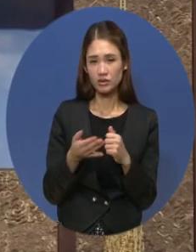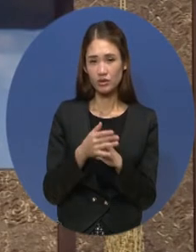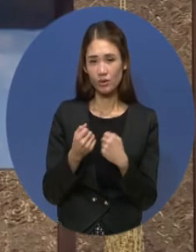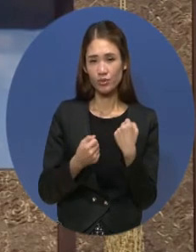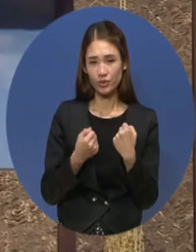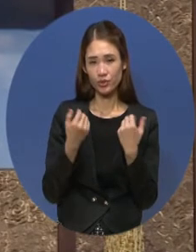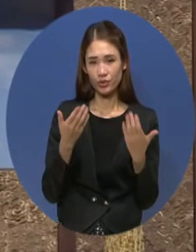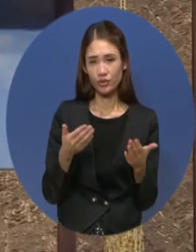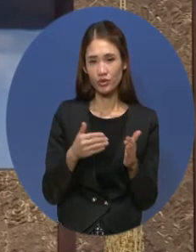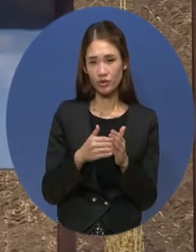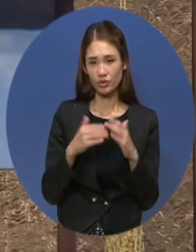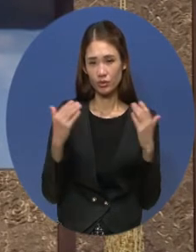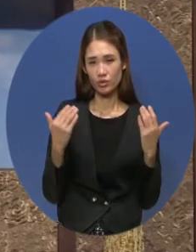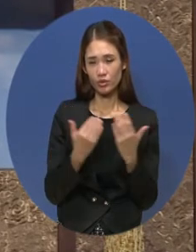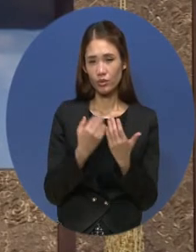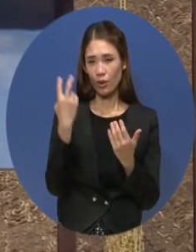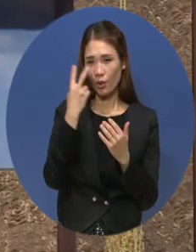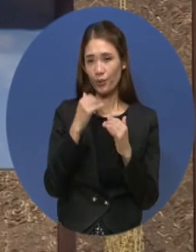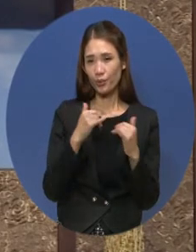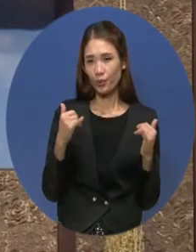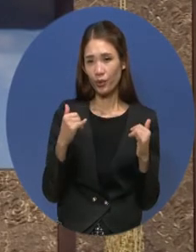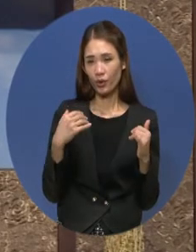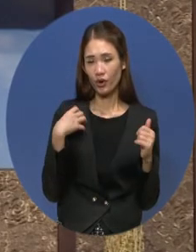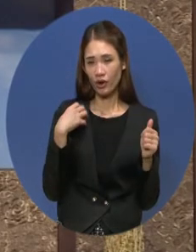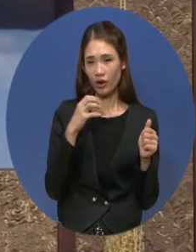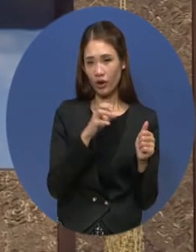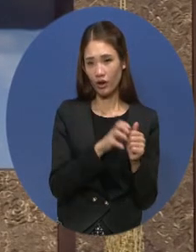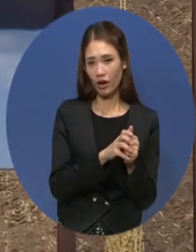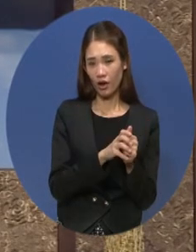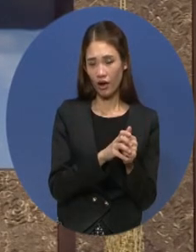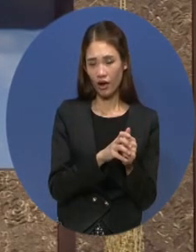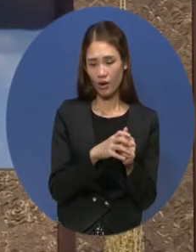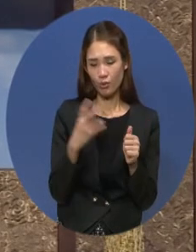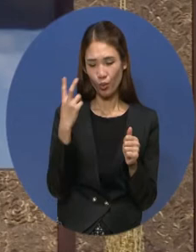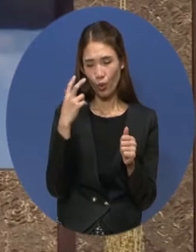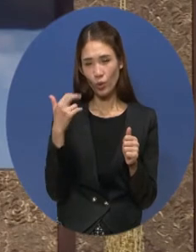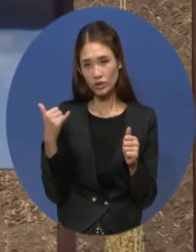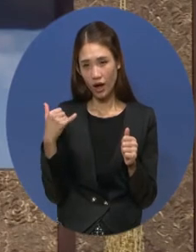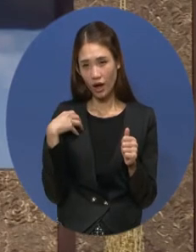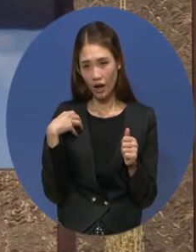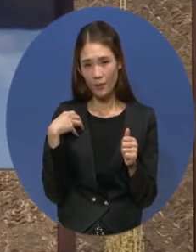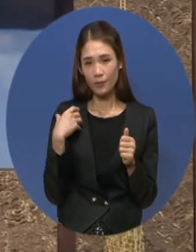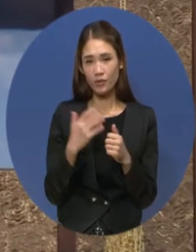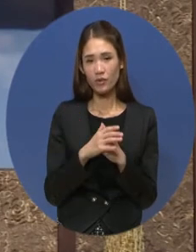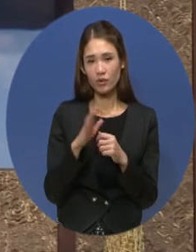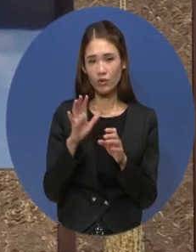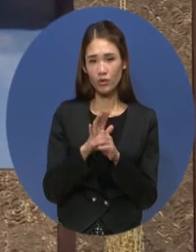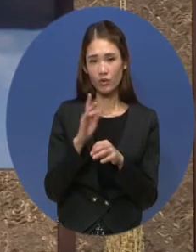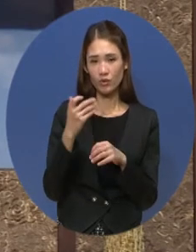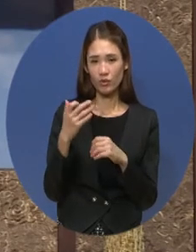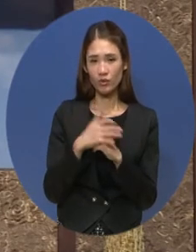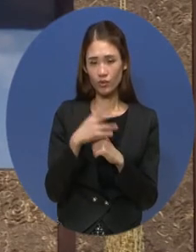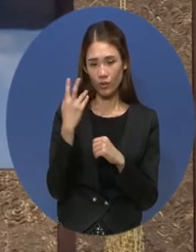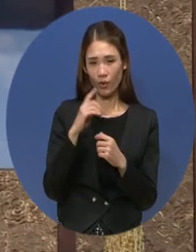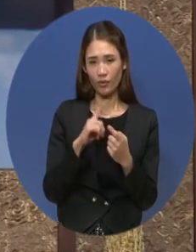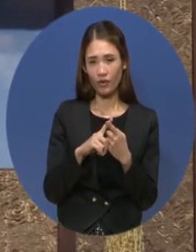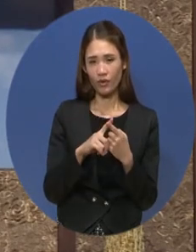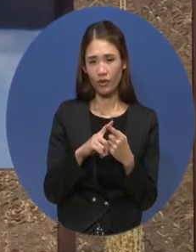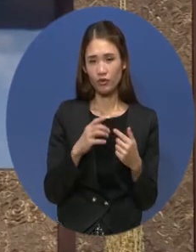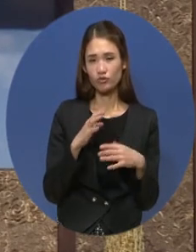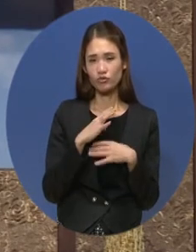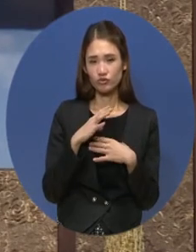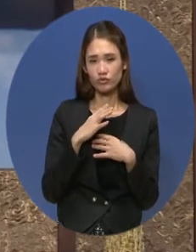그걸 온전히 보호자들이 이제 뭐 감당을 해야 되니까 코로나 검사 자체가 두려우신 거에요 아